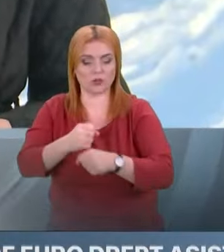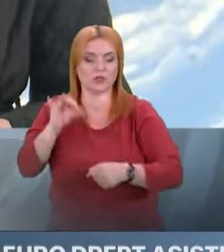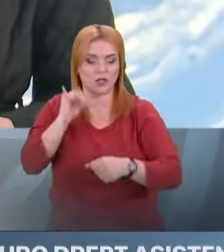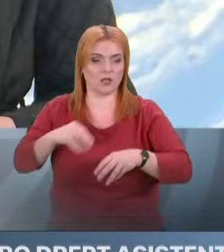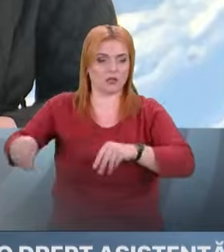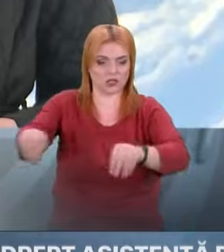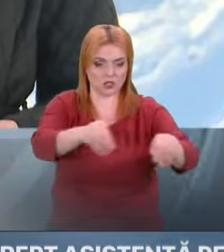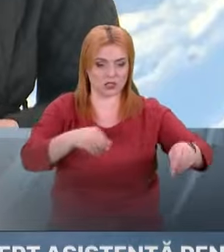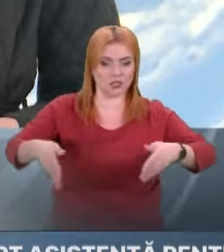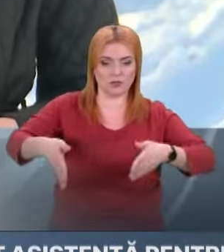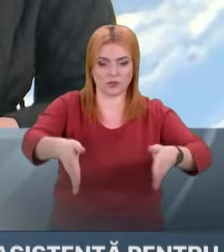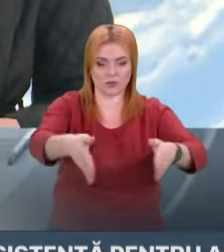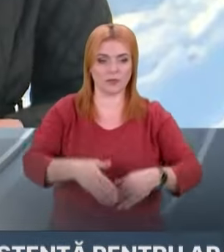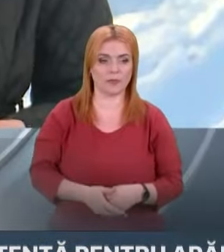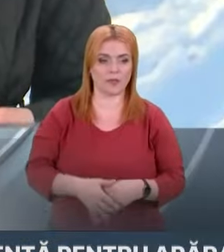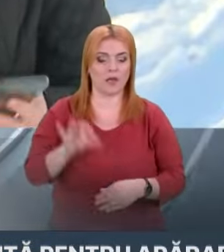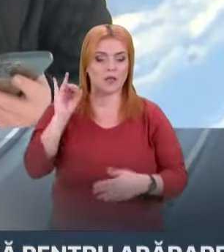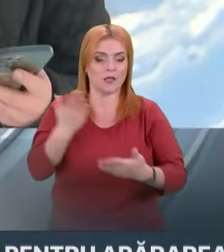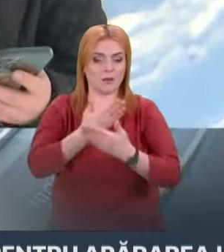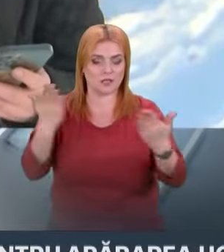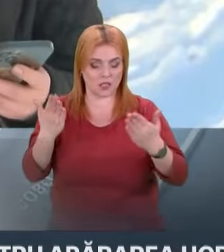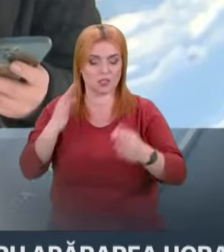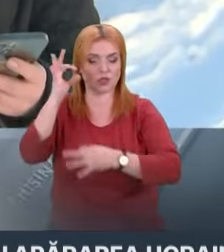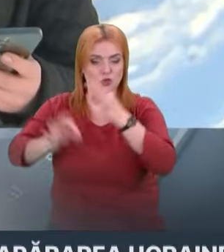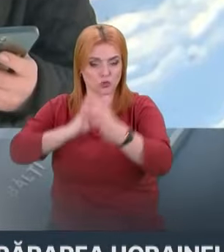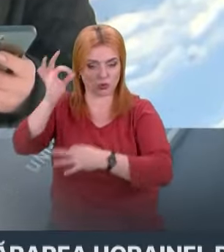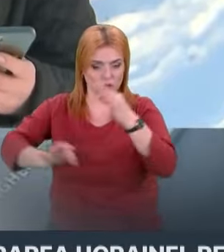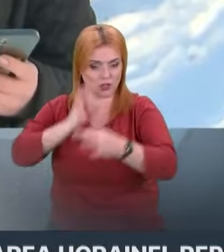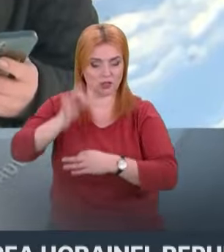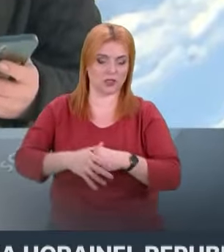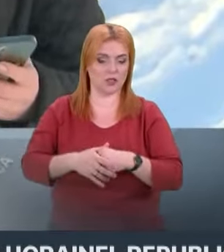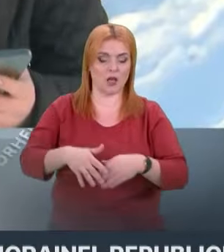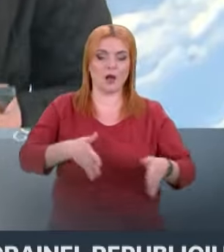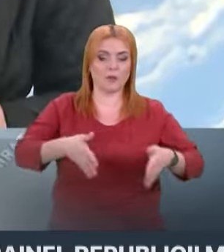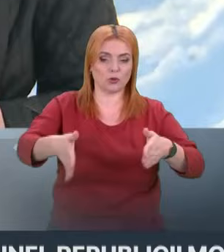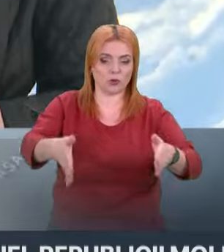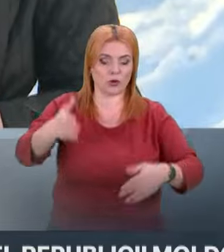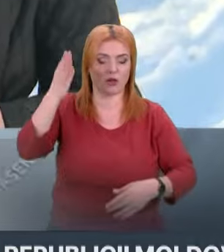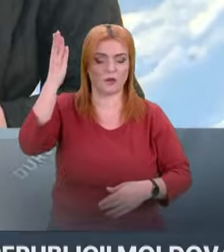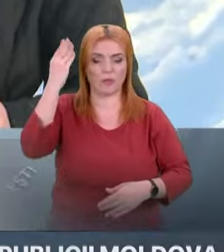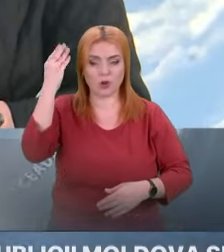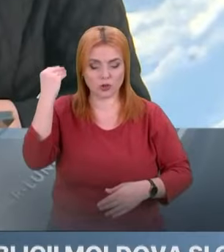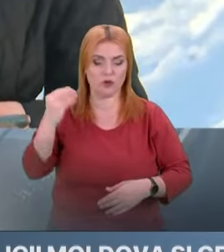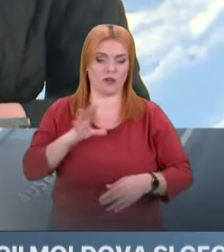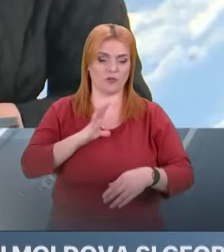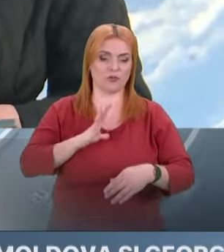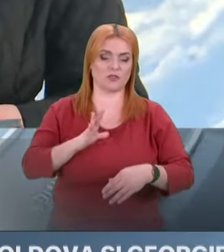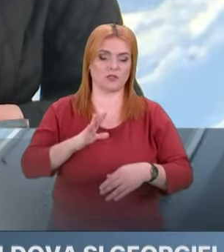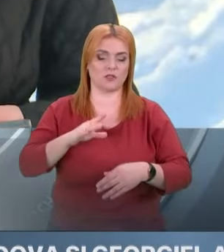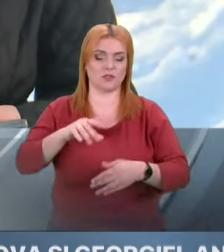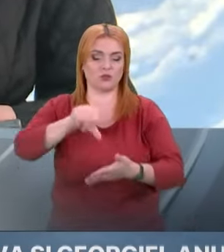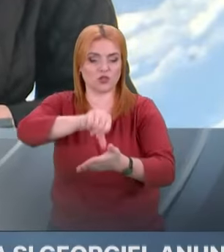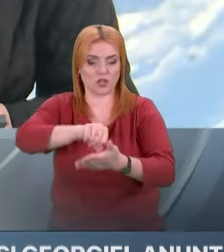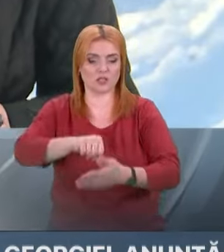antiderapant pe traseele din țară. În ultimele 24 de ore pe trasee au fost implicate 448 de unități